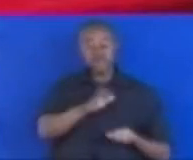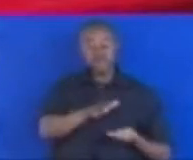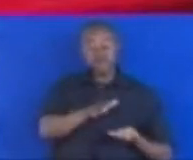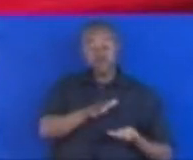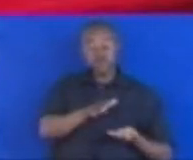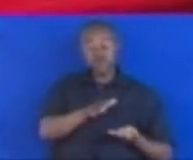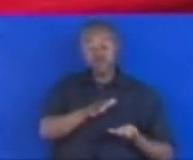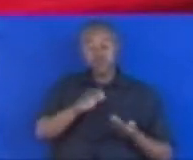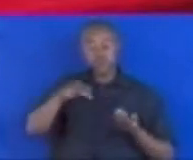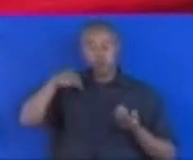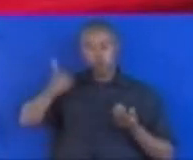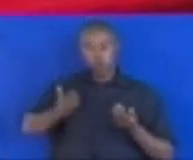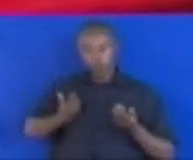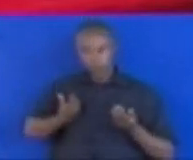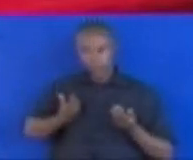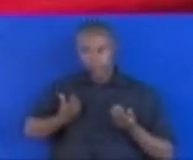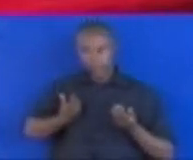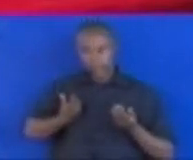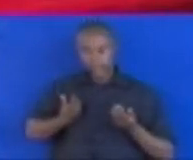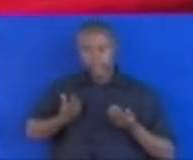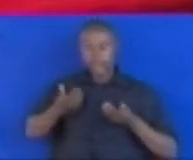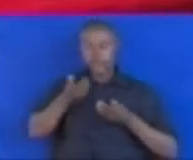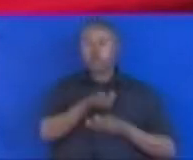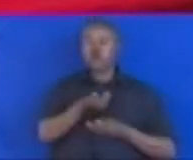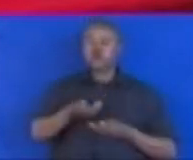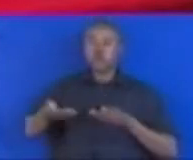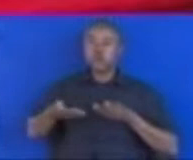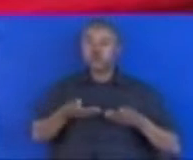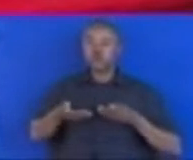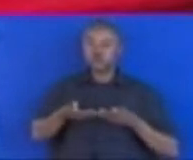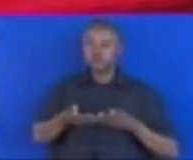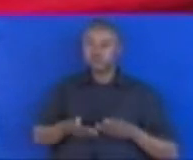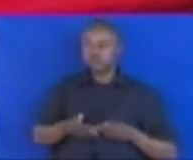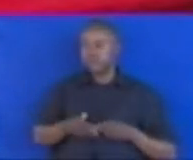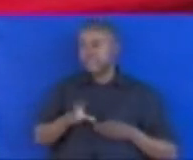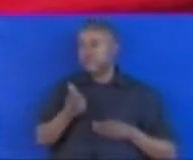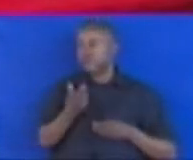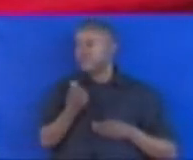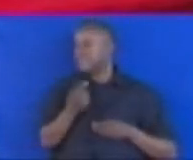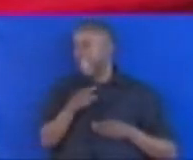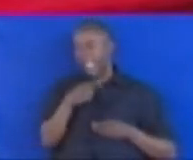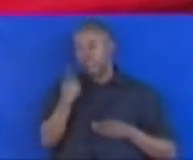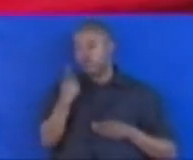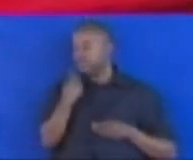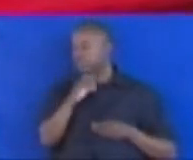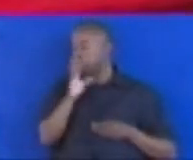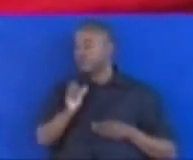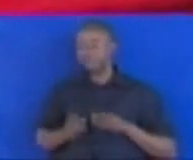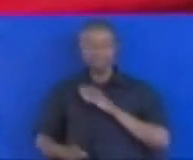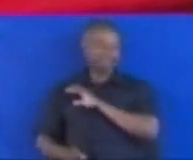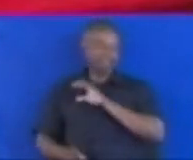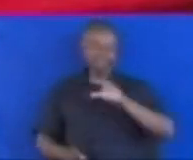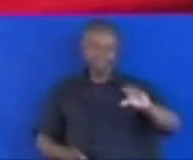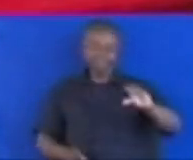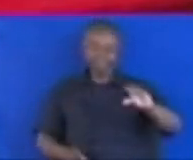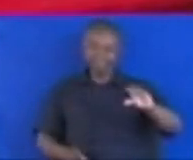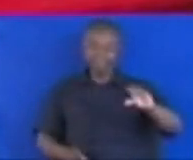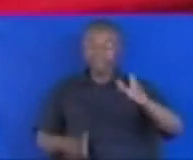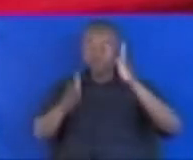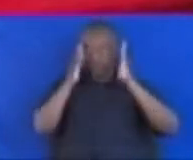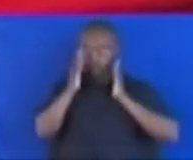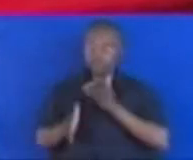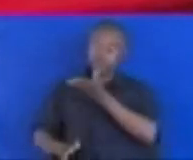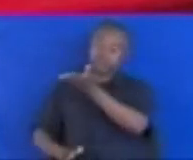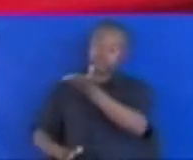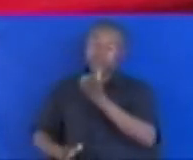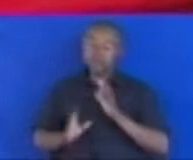hivyo, kamati imebaini kuwa bado fedha zinazotengwa kwa mradi huu hazitolewi za kutosha. Mheshimiwa Naibu Spika,